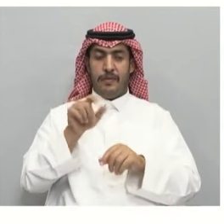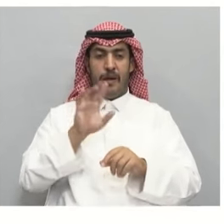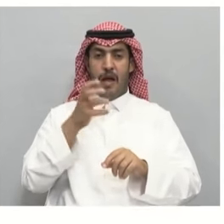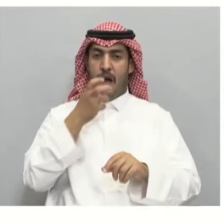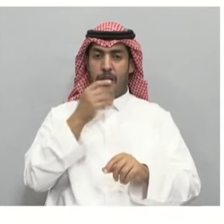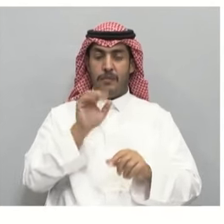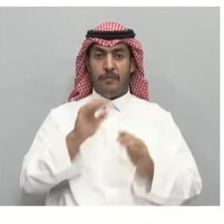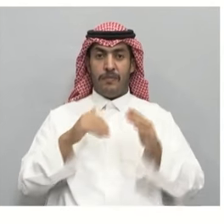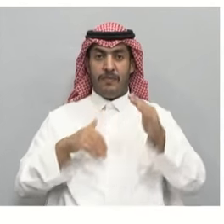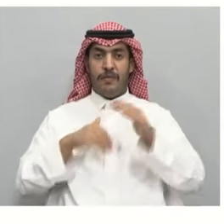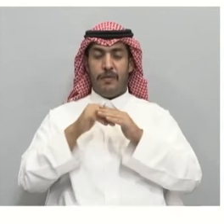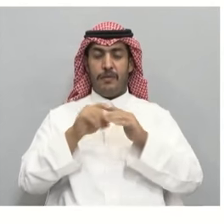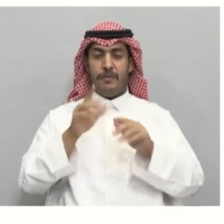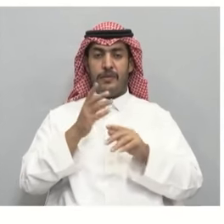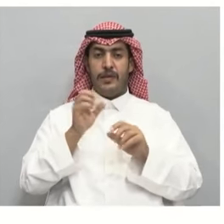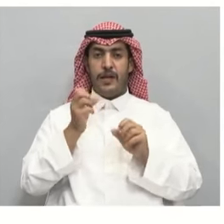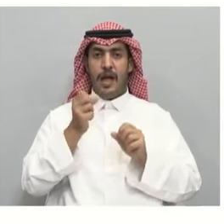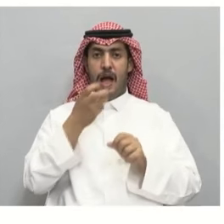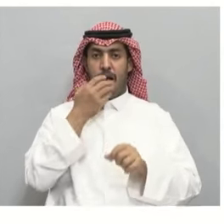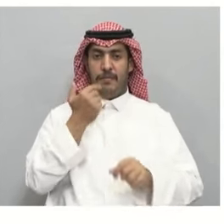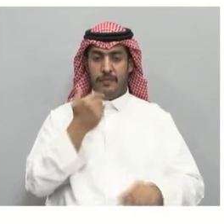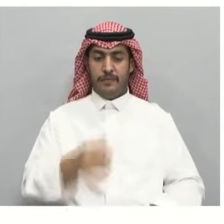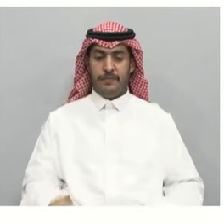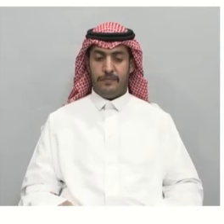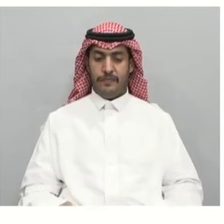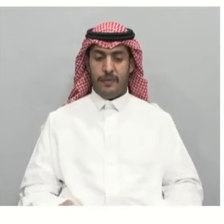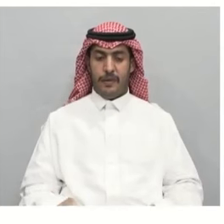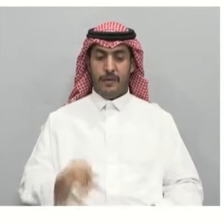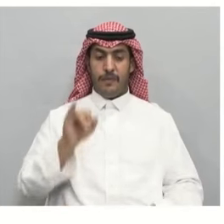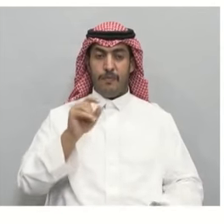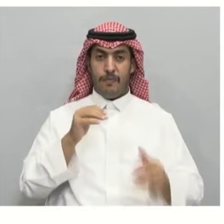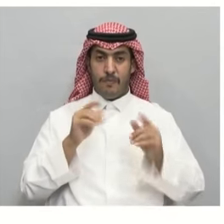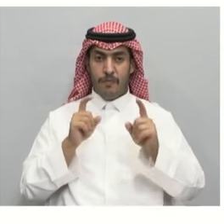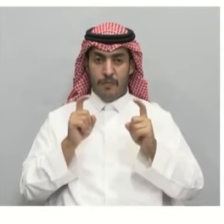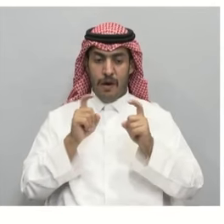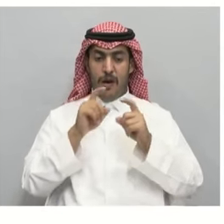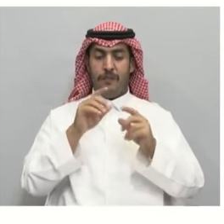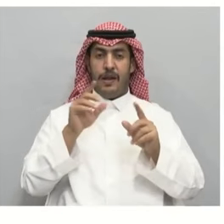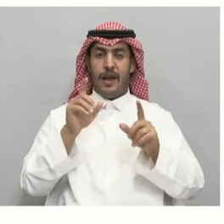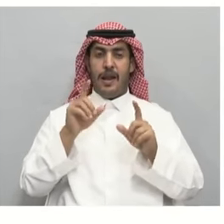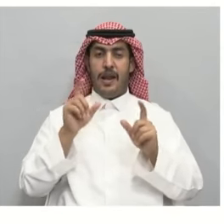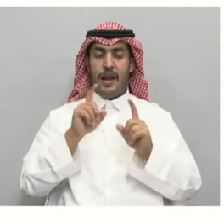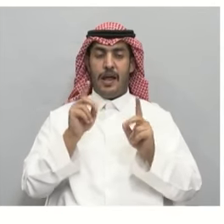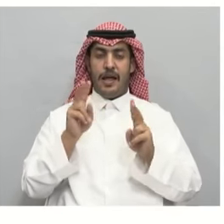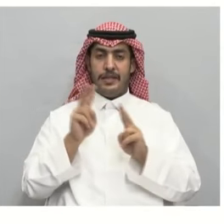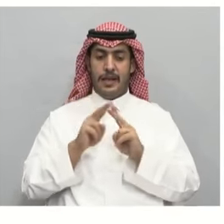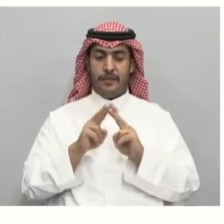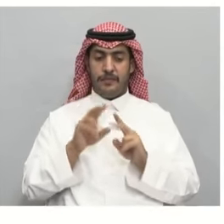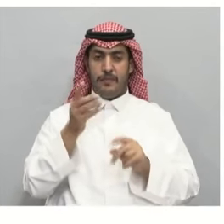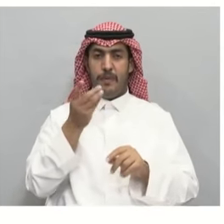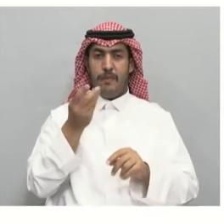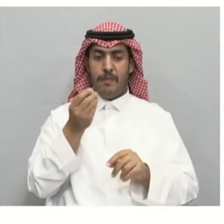تسخن الى الحد الذي يجعلها تسبب الحرائق مقاومه الاسلاك تعتمد مقاومه الاسلاك على نوع